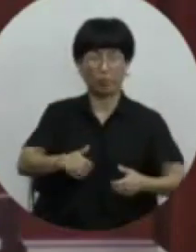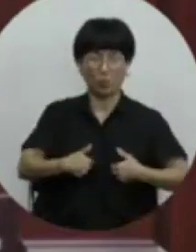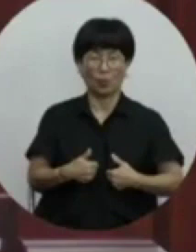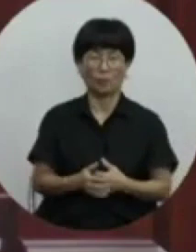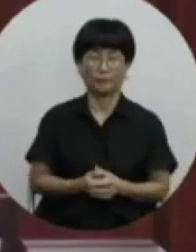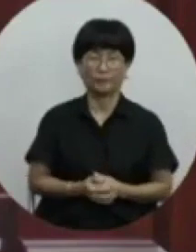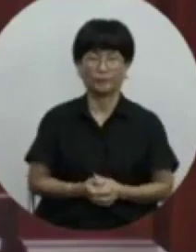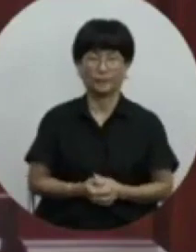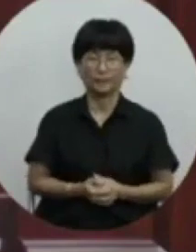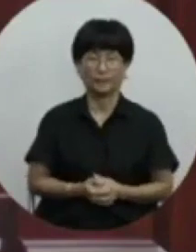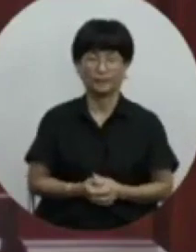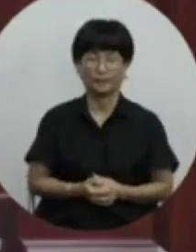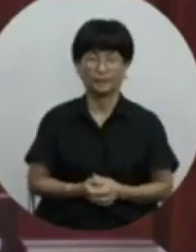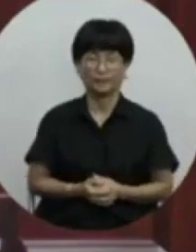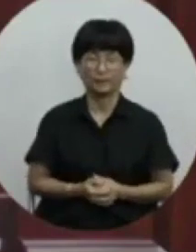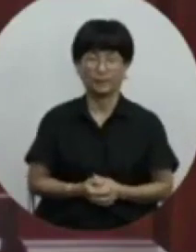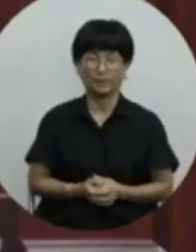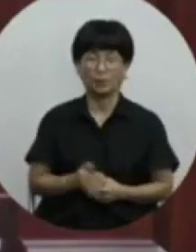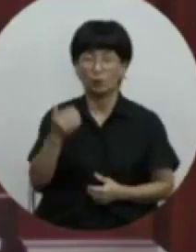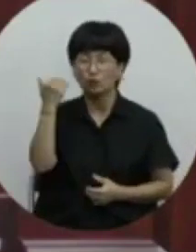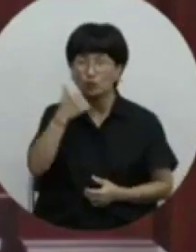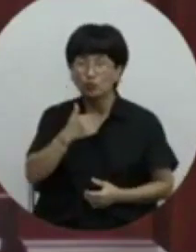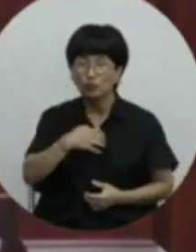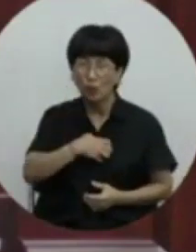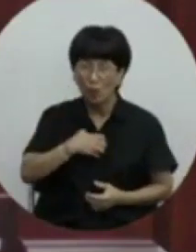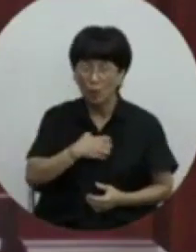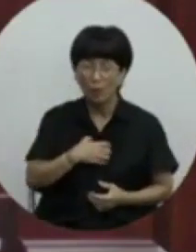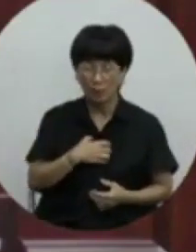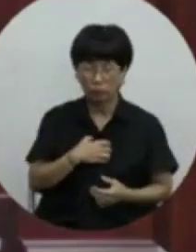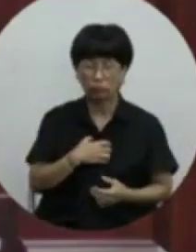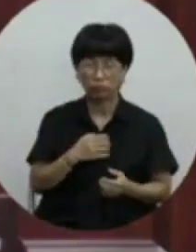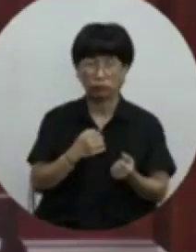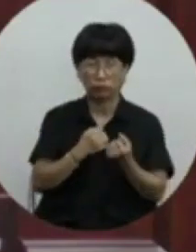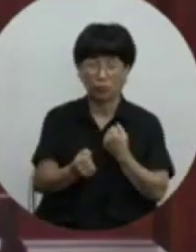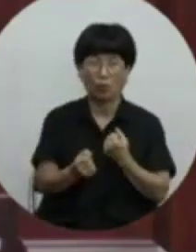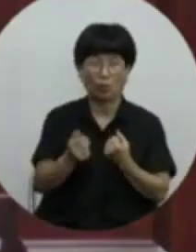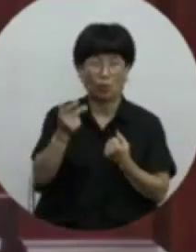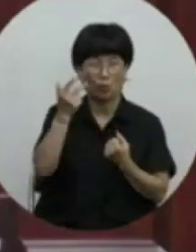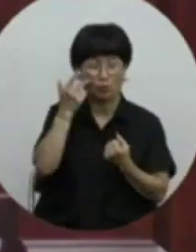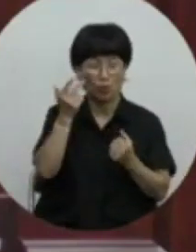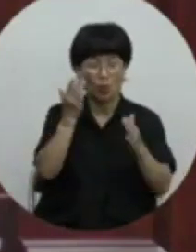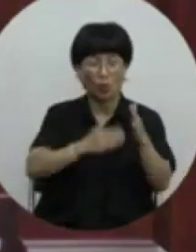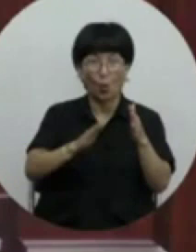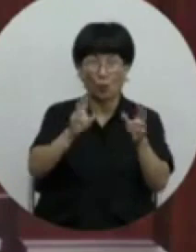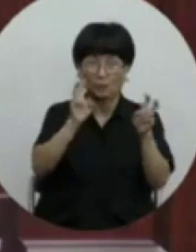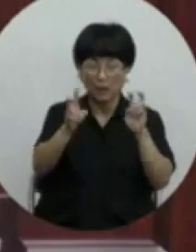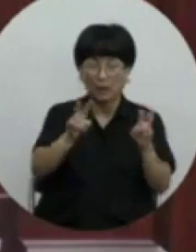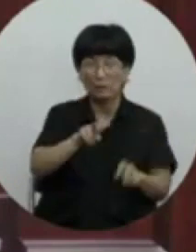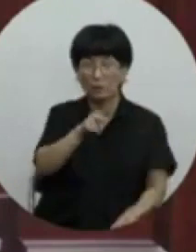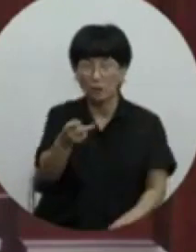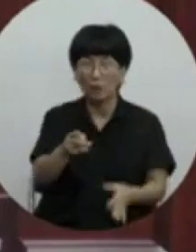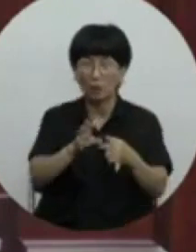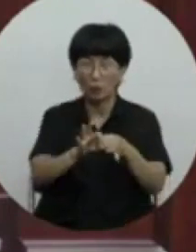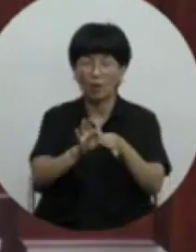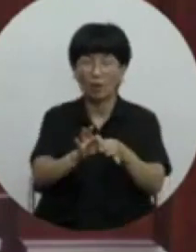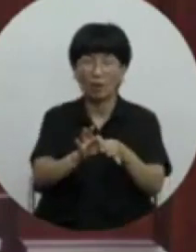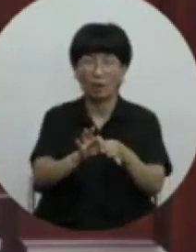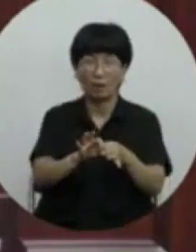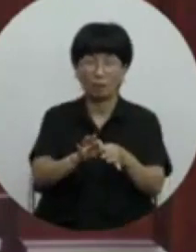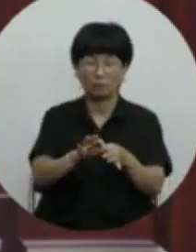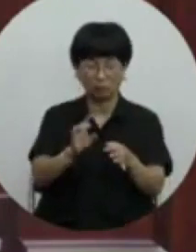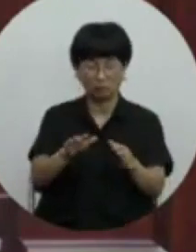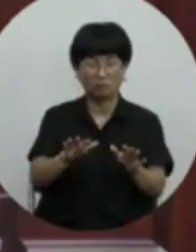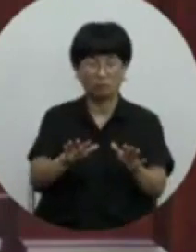있습니다. 일각의 우려에도 불구하고 공사의 전환을 통해 여주시의 지자체 경영이 황골탈퇴할 수